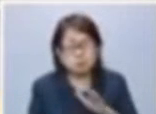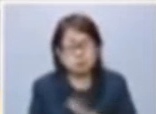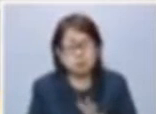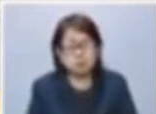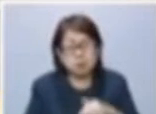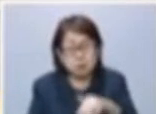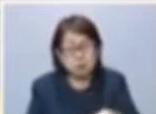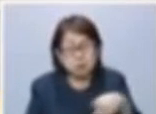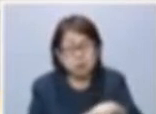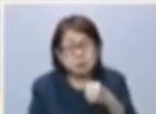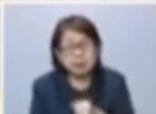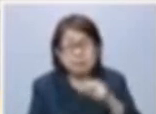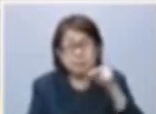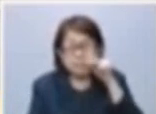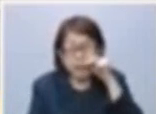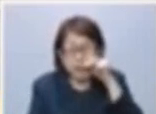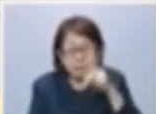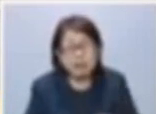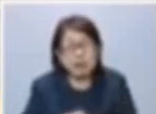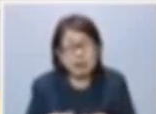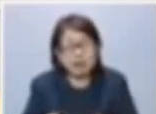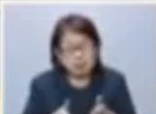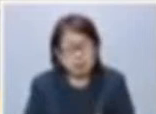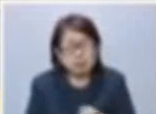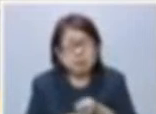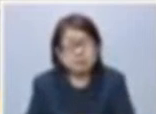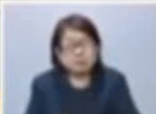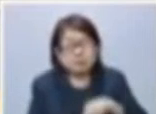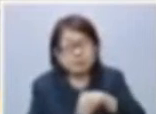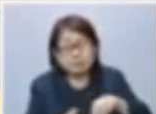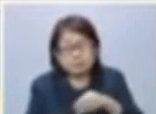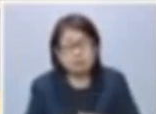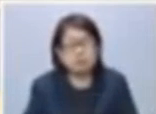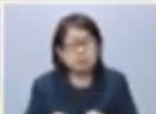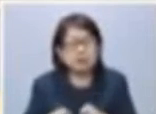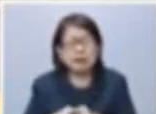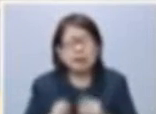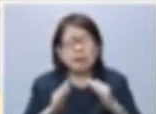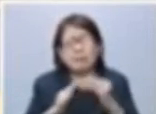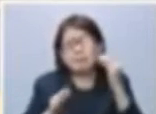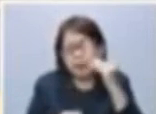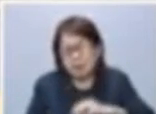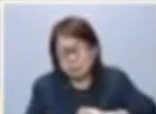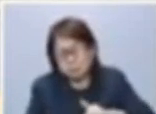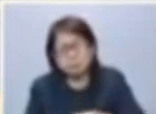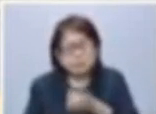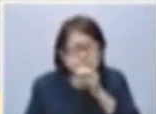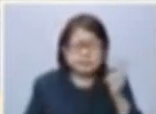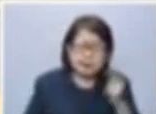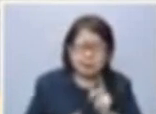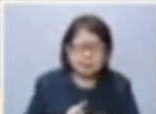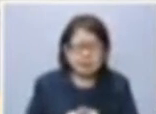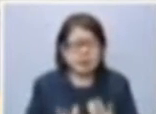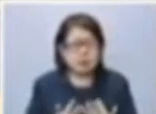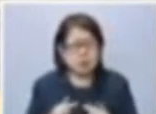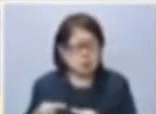น้ำที่จะทำให้พี่น้องเกษตรกรหรือแม้แต่พวกเราทุกคนมีน้ำเพื่ออุปโภคบริโภคได้ตลอดในช่วงก่อนที่ฝน